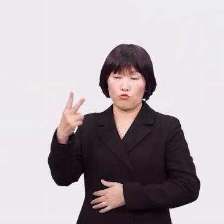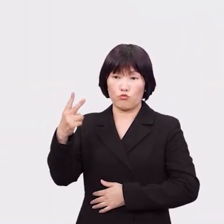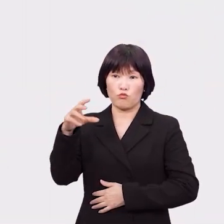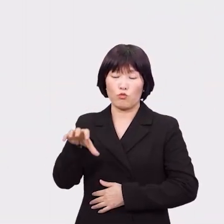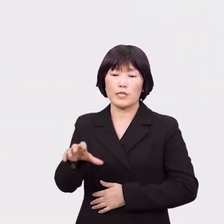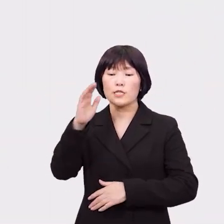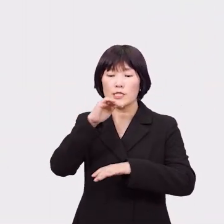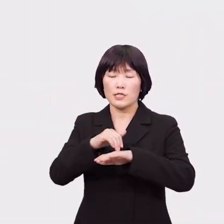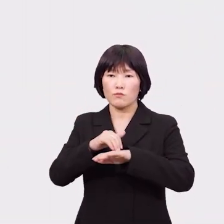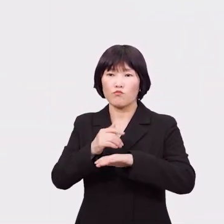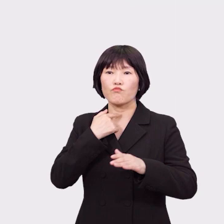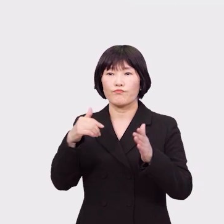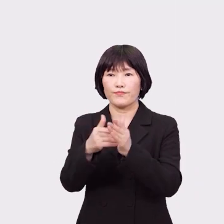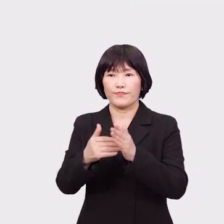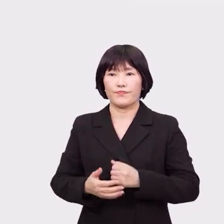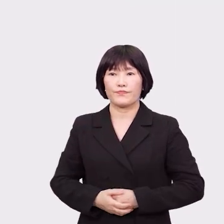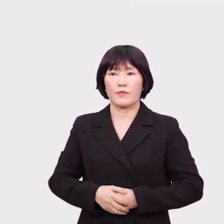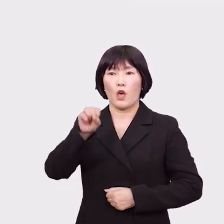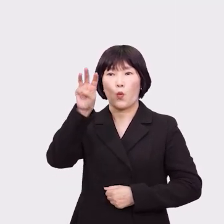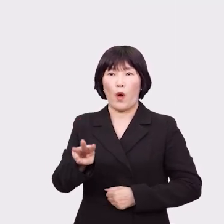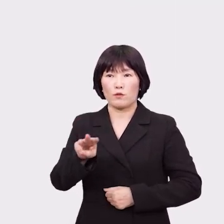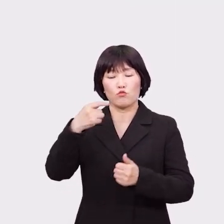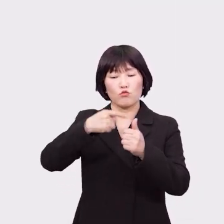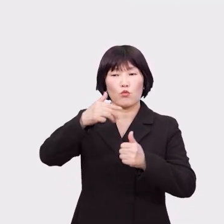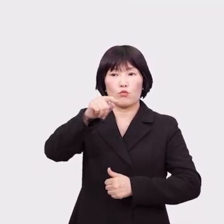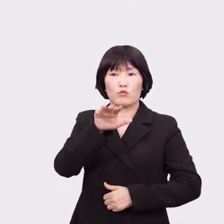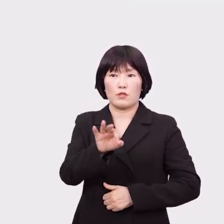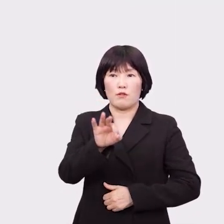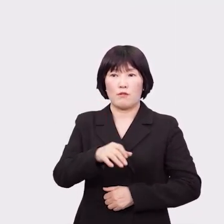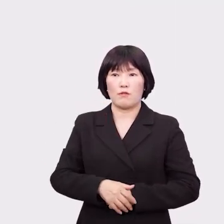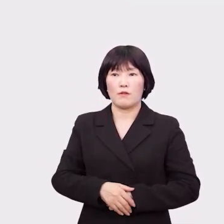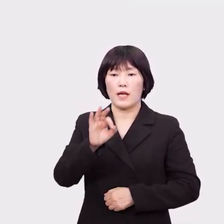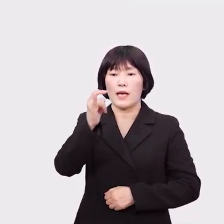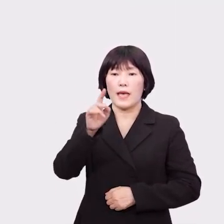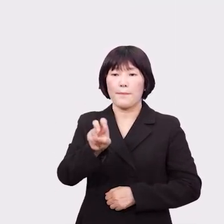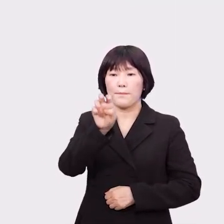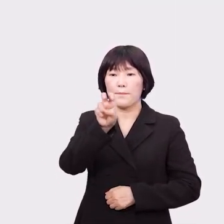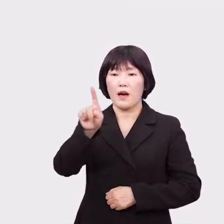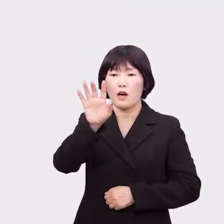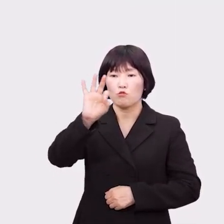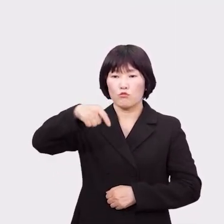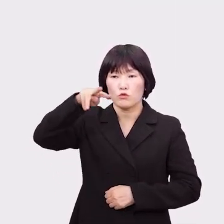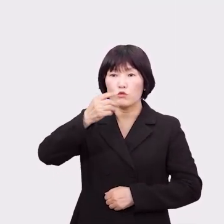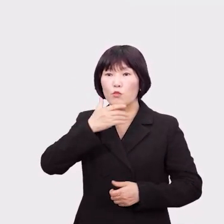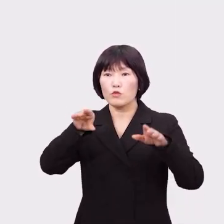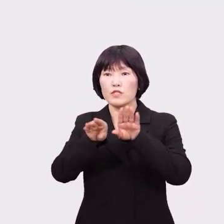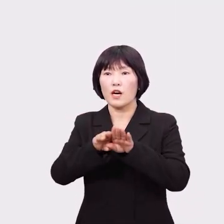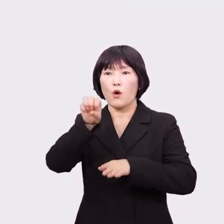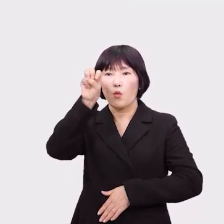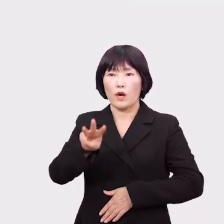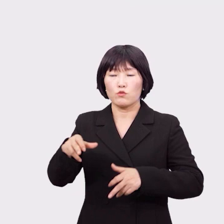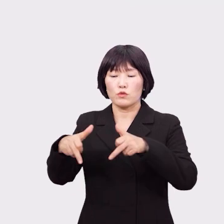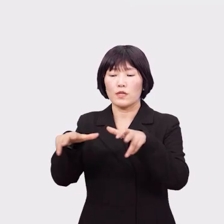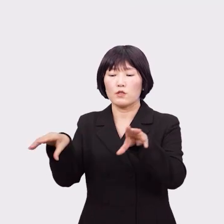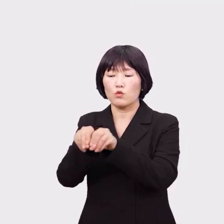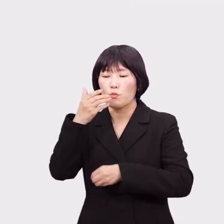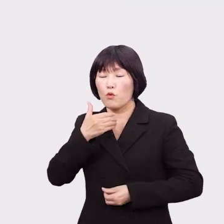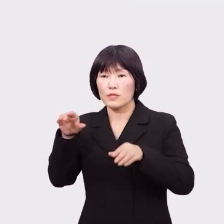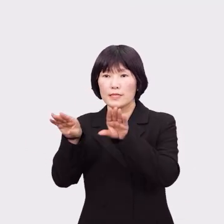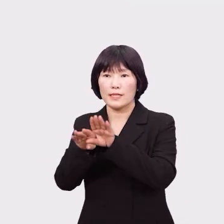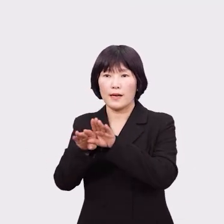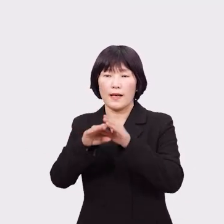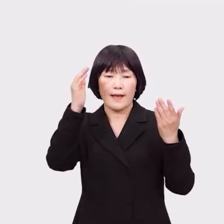교육청에서는 엠마우스 복지관, 광주광역시 장애인 종합복지관을 통해 18명의 학생들이 8곳의